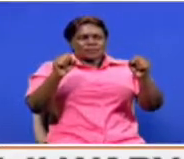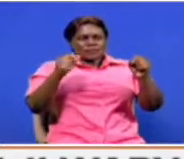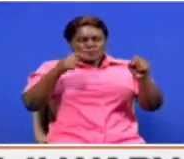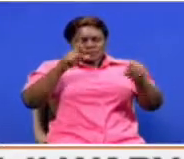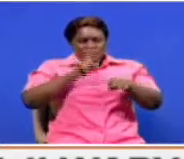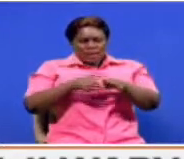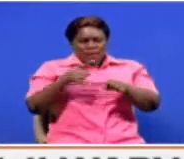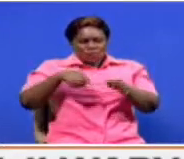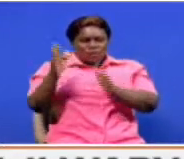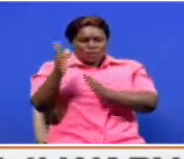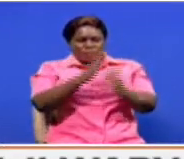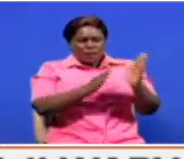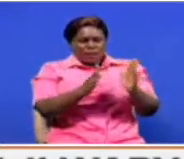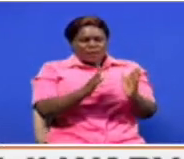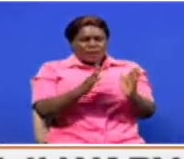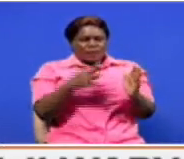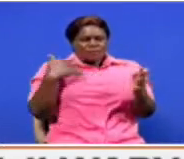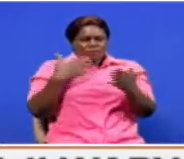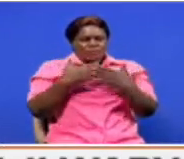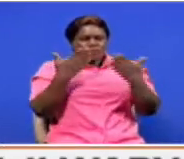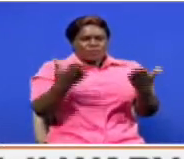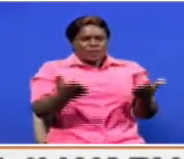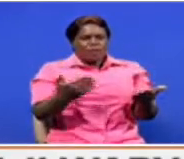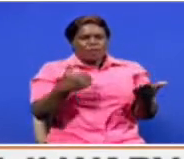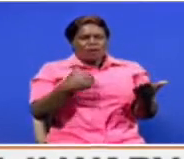in our preparation. So far we are good.